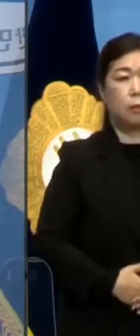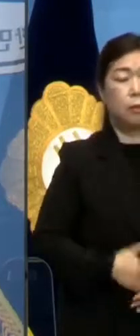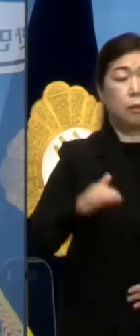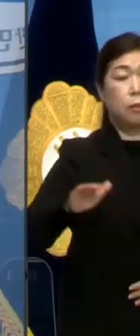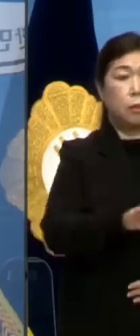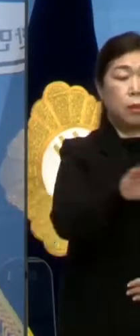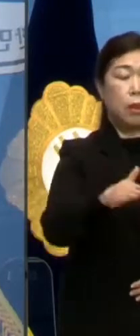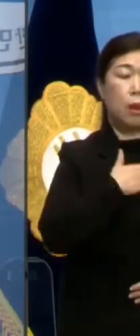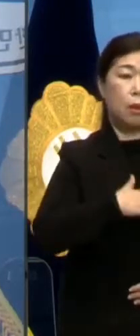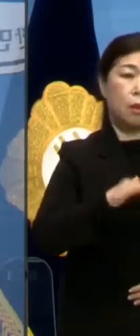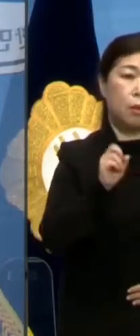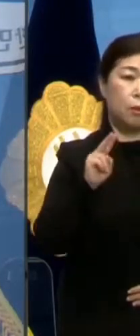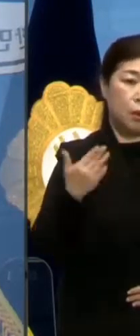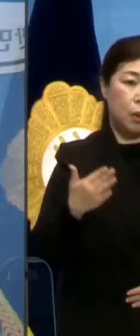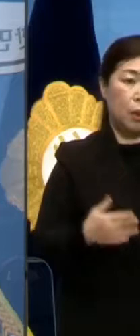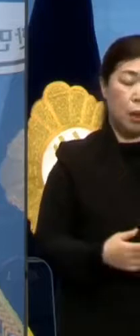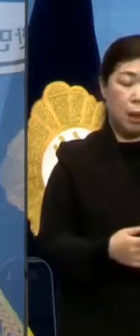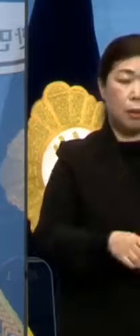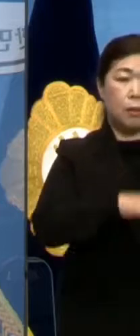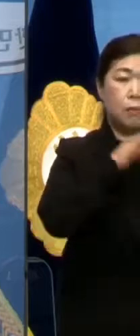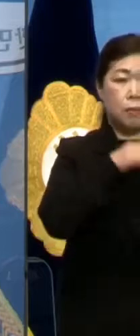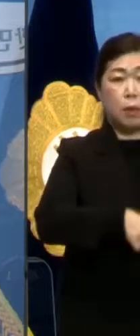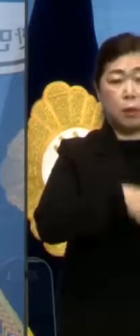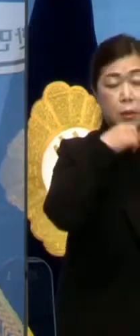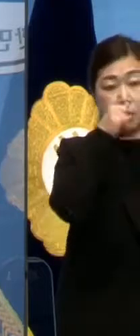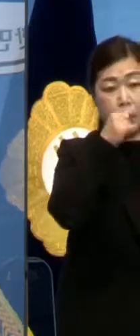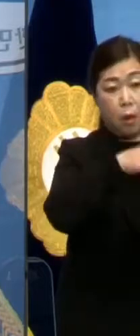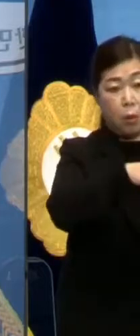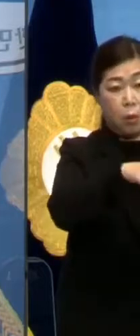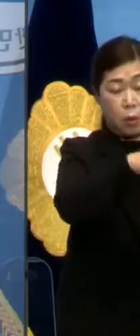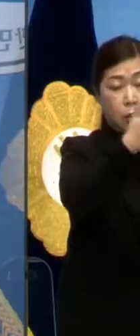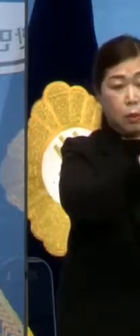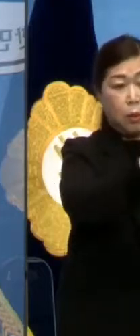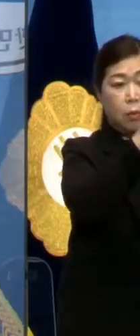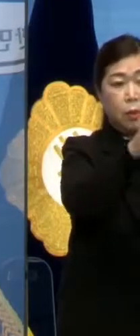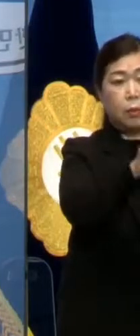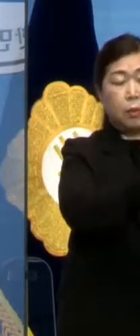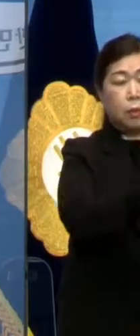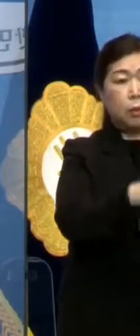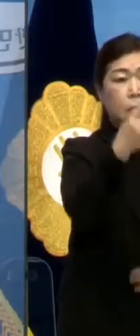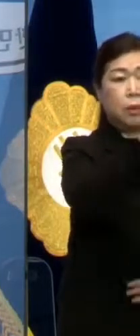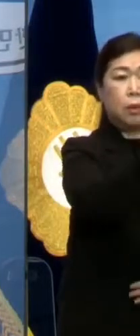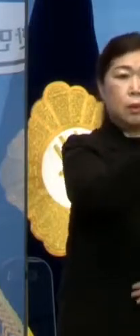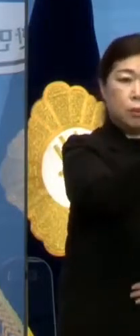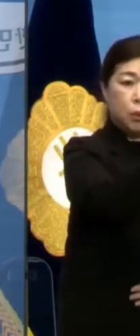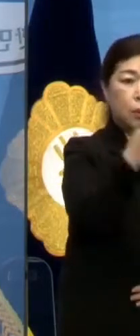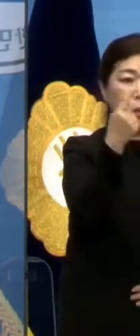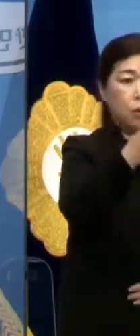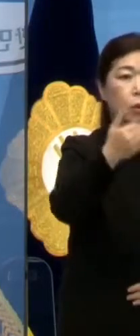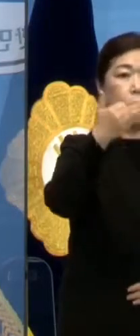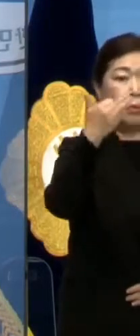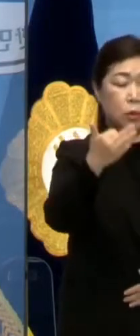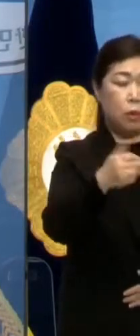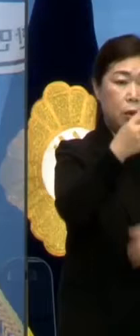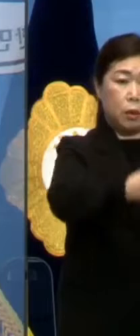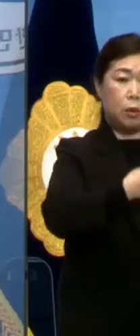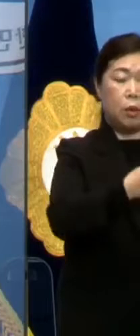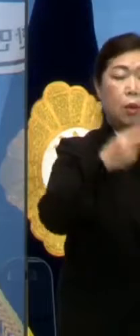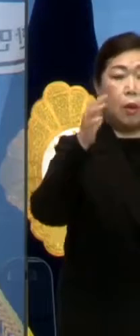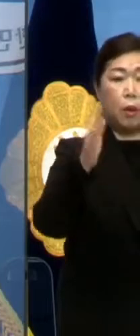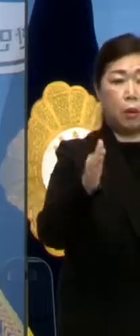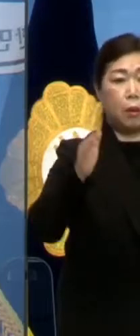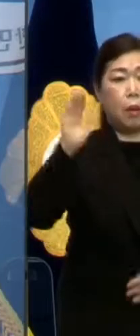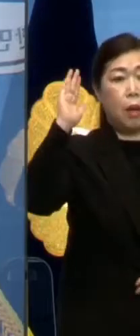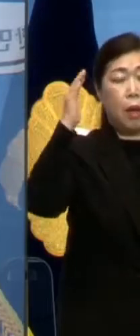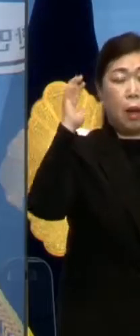할 한 가지 사실이 있습니다. 통계청 자료에 의하면 2018년과 2019년 2년 동안